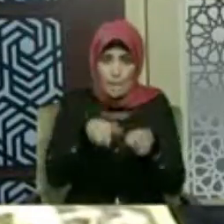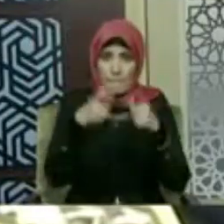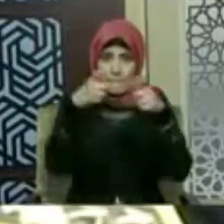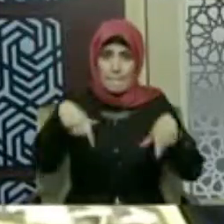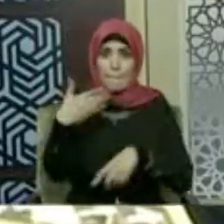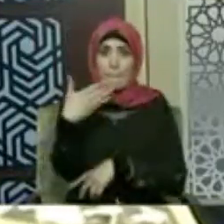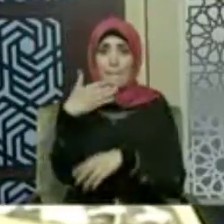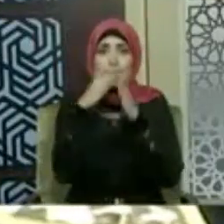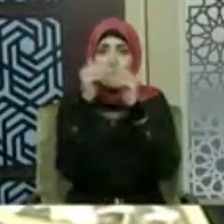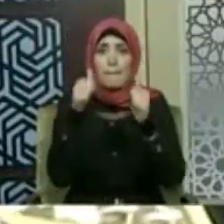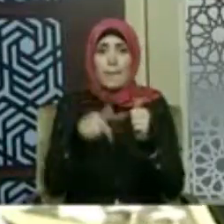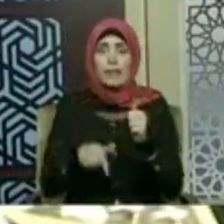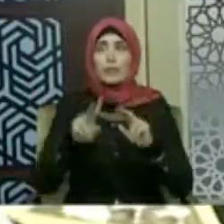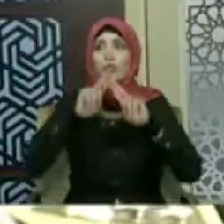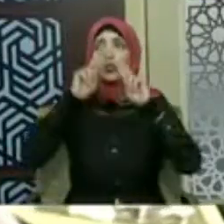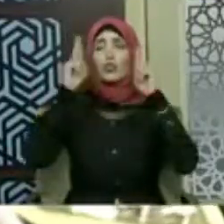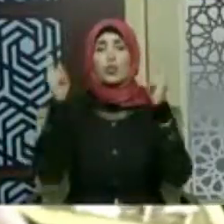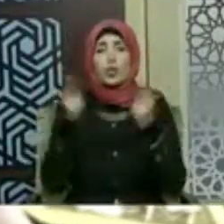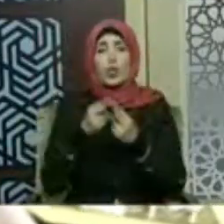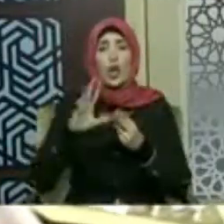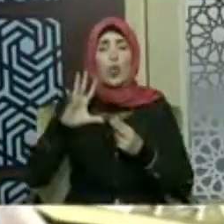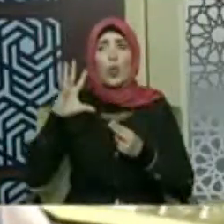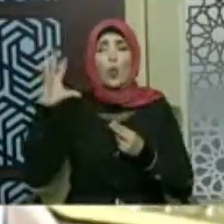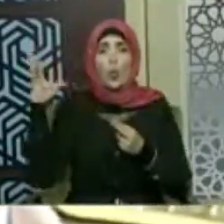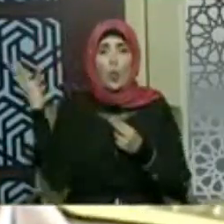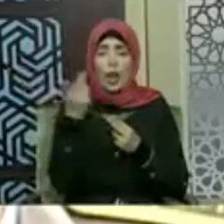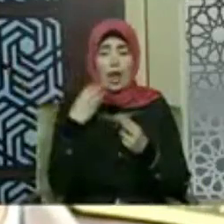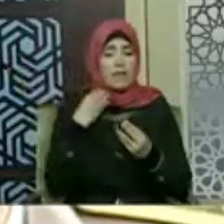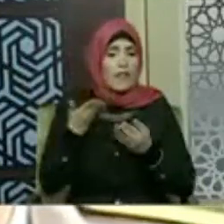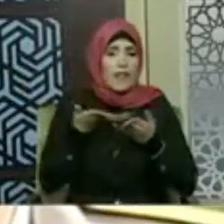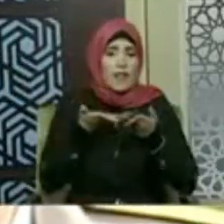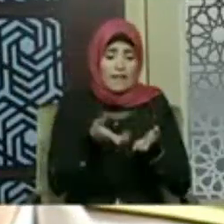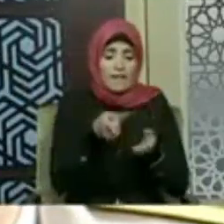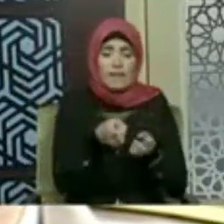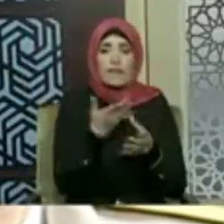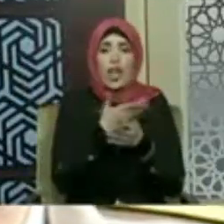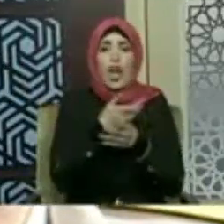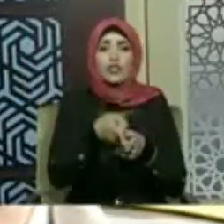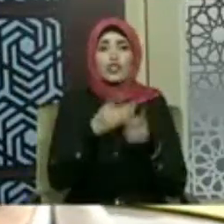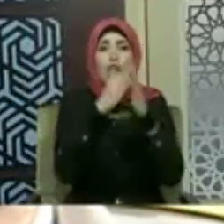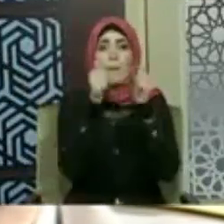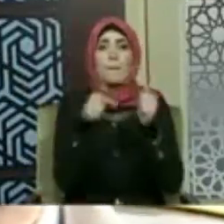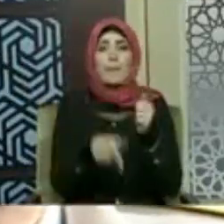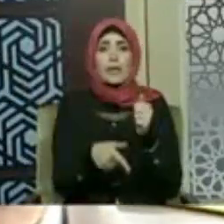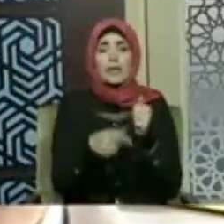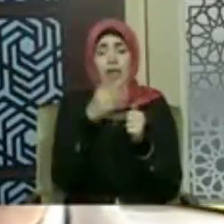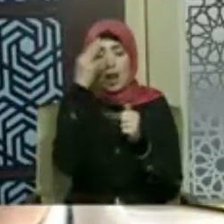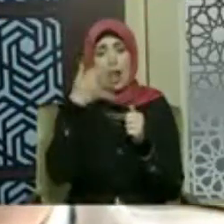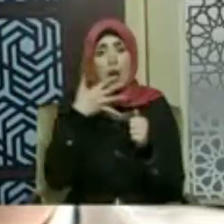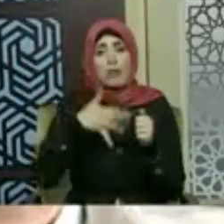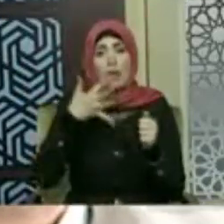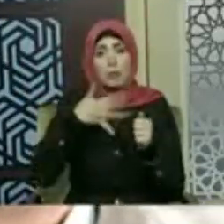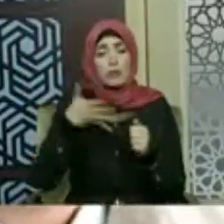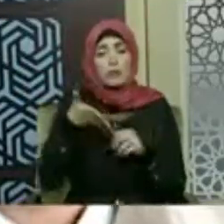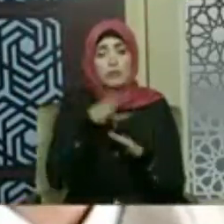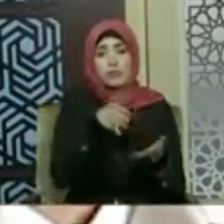وبالدنيا العارضة نفتديه، إذا ما سالت الأرواح فيه